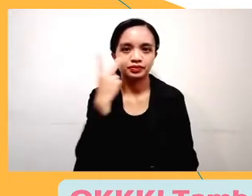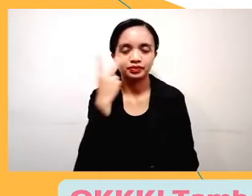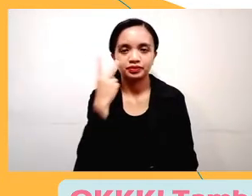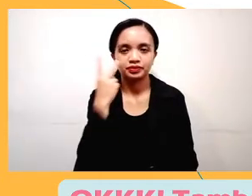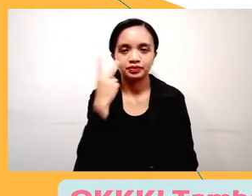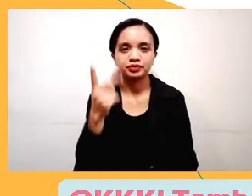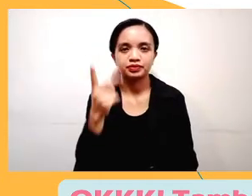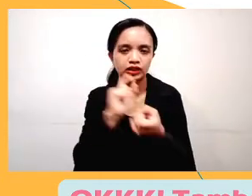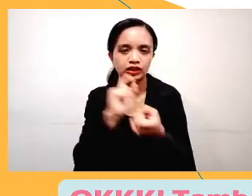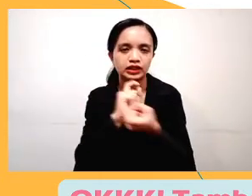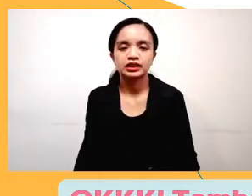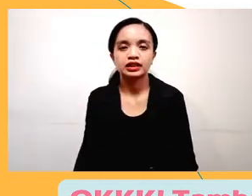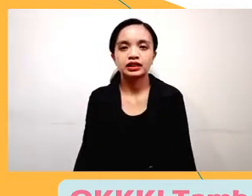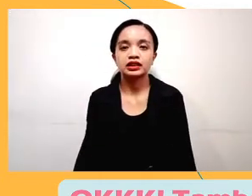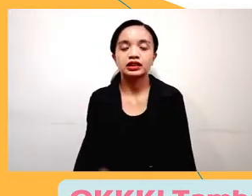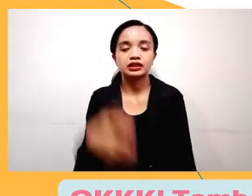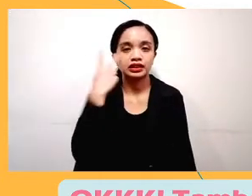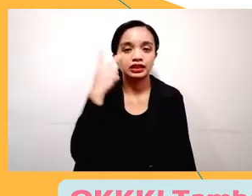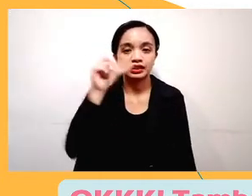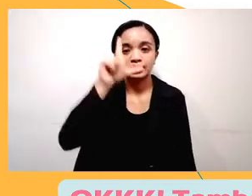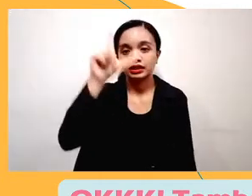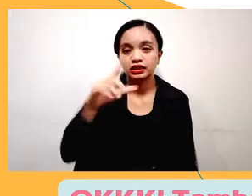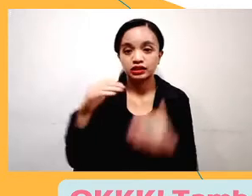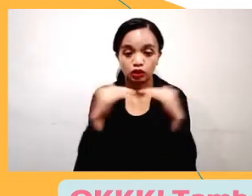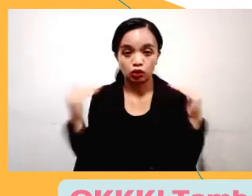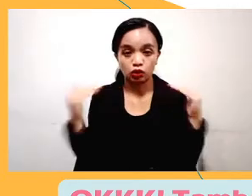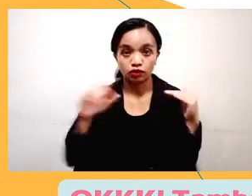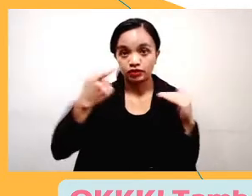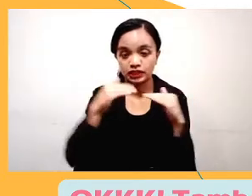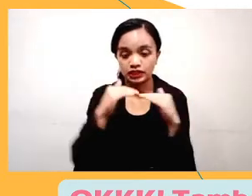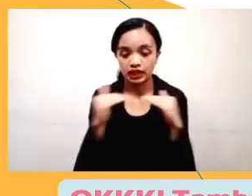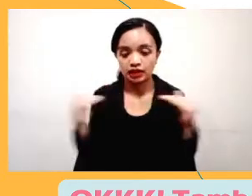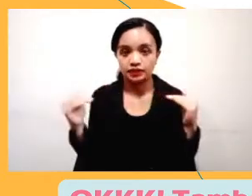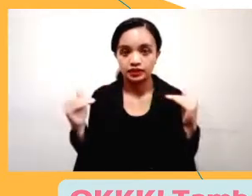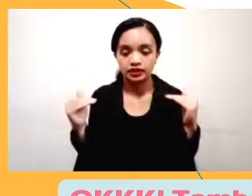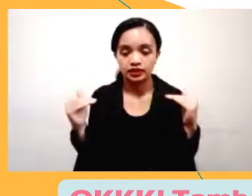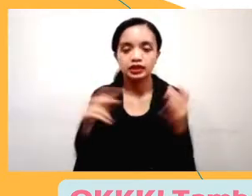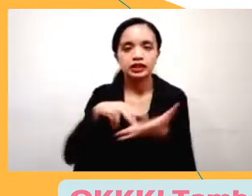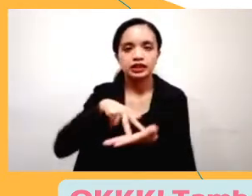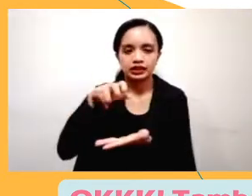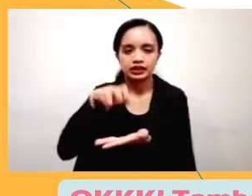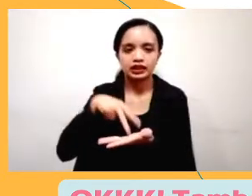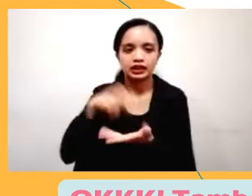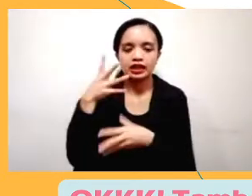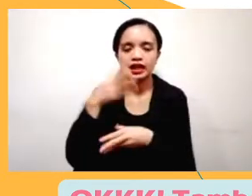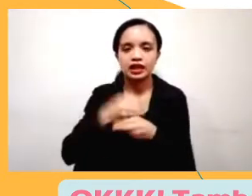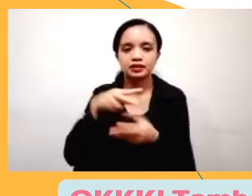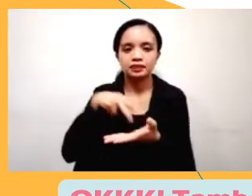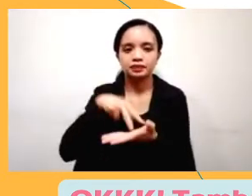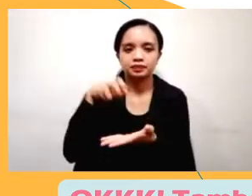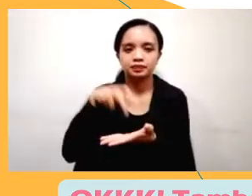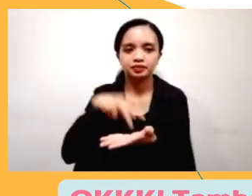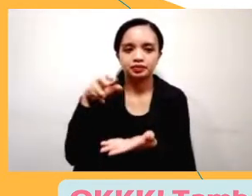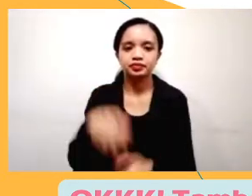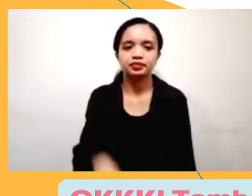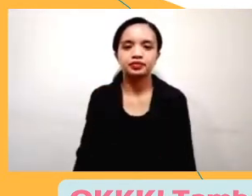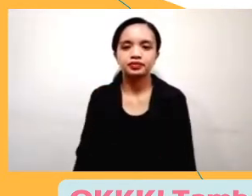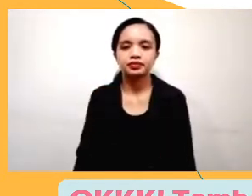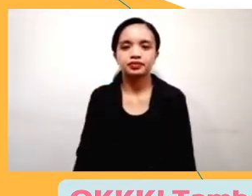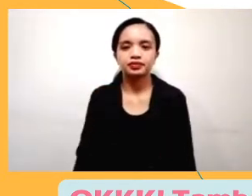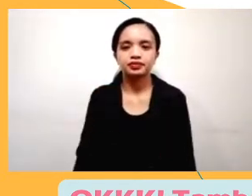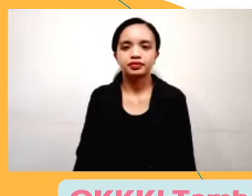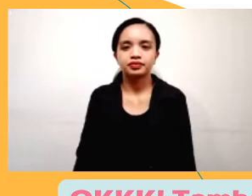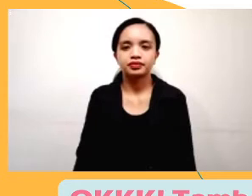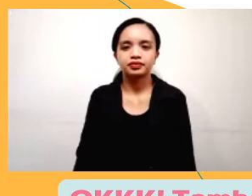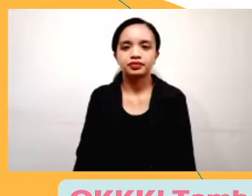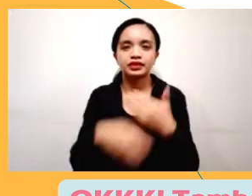low, lagyan natin ng talon ulit muna. Ako, low yan. Tapos